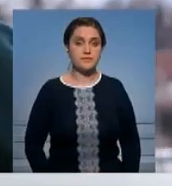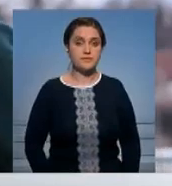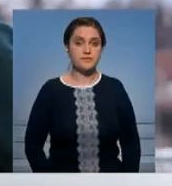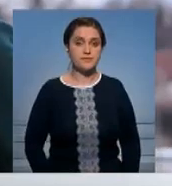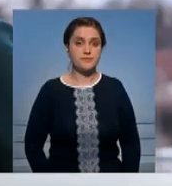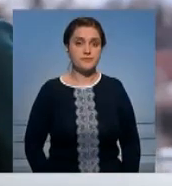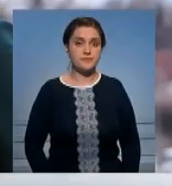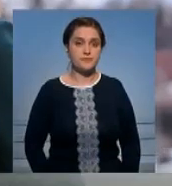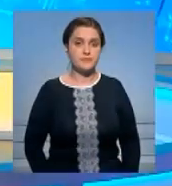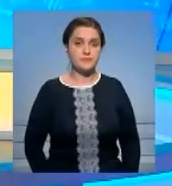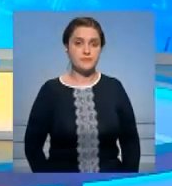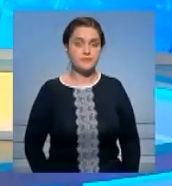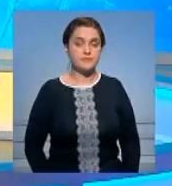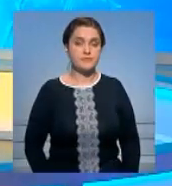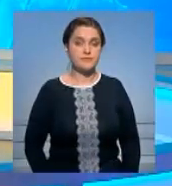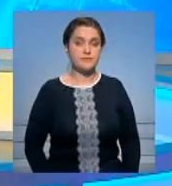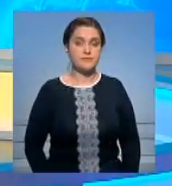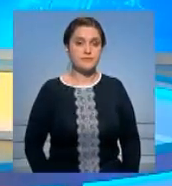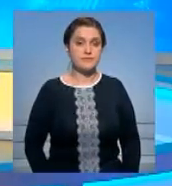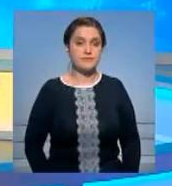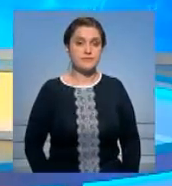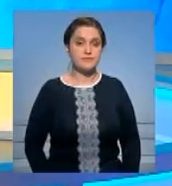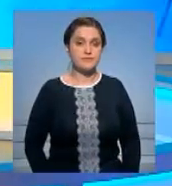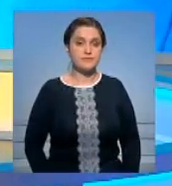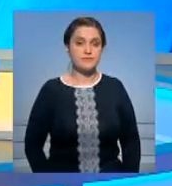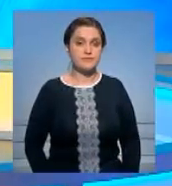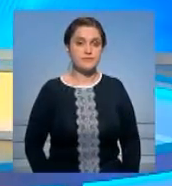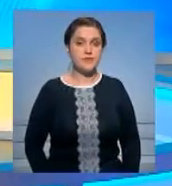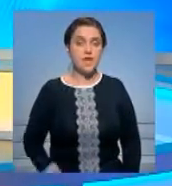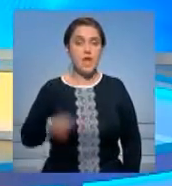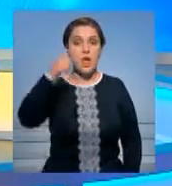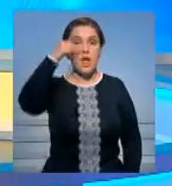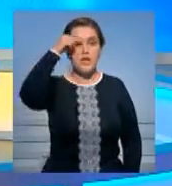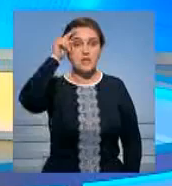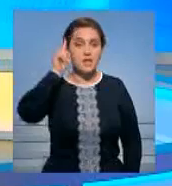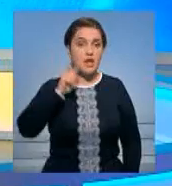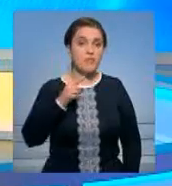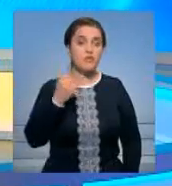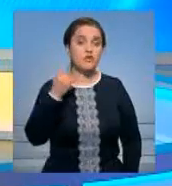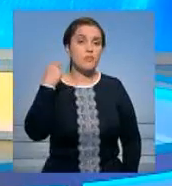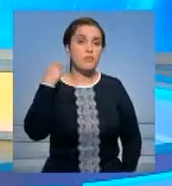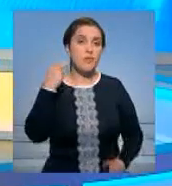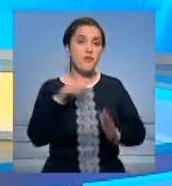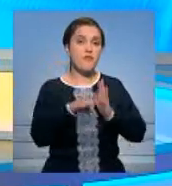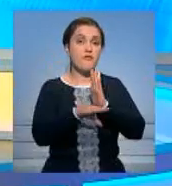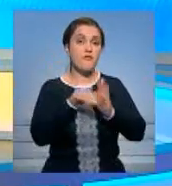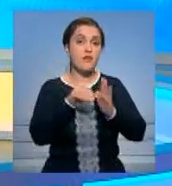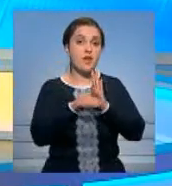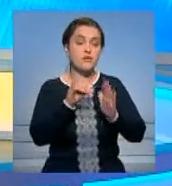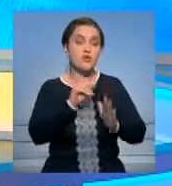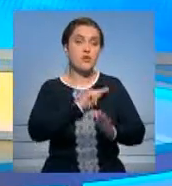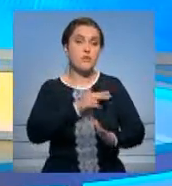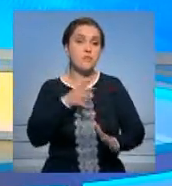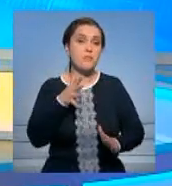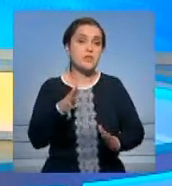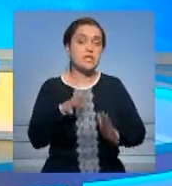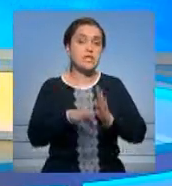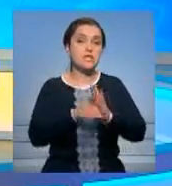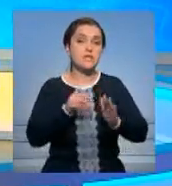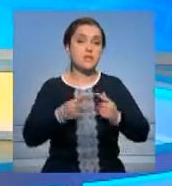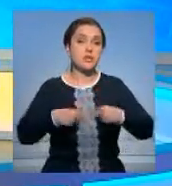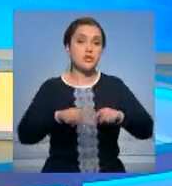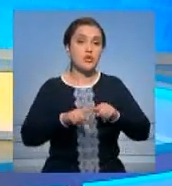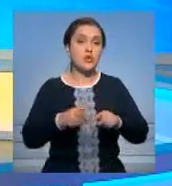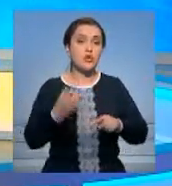24. И еще о событиях в мире. В Азербайджане проходят внеочередные президентские выборы. По всей стране работают больше